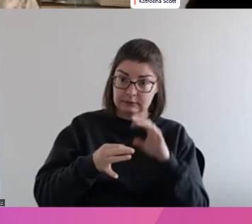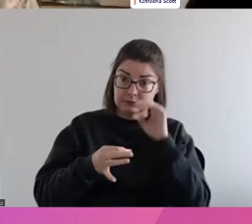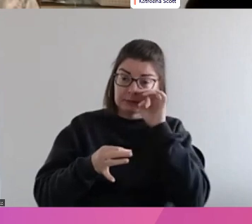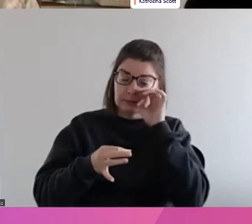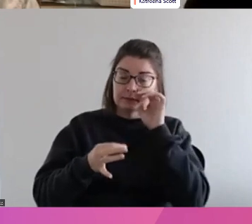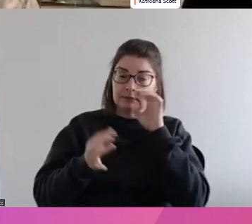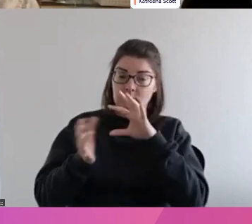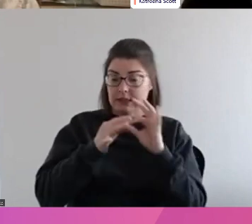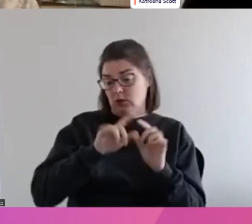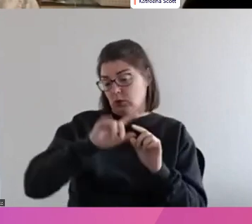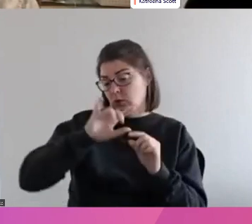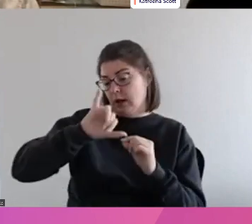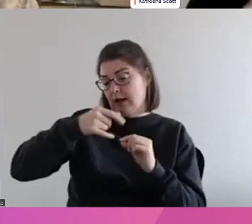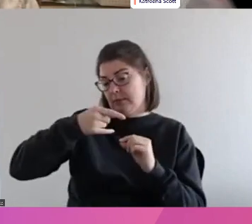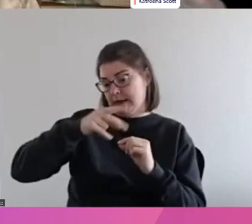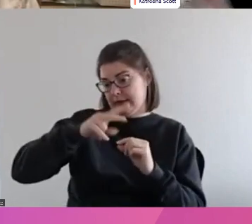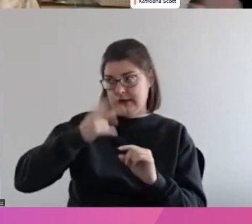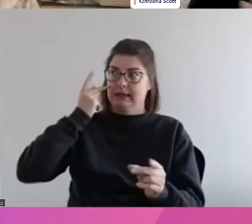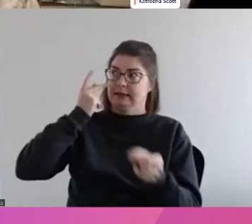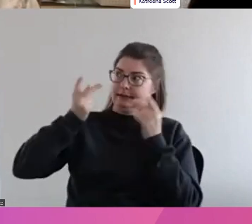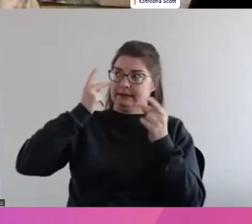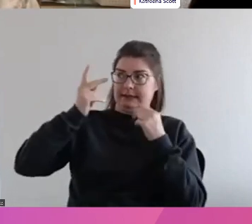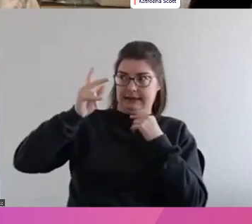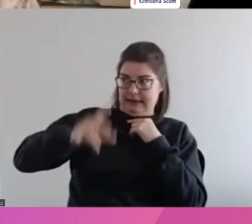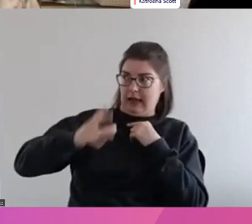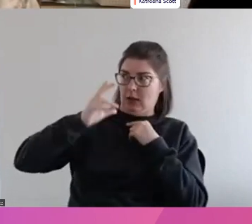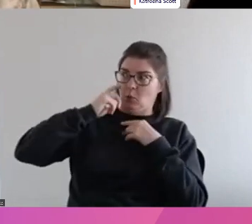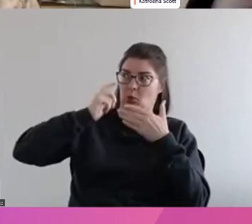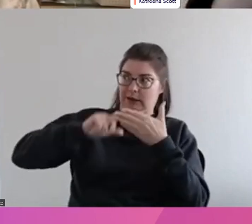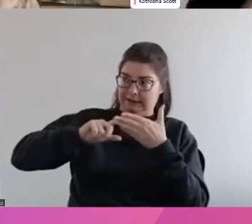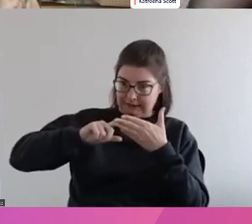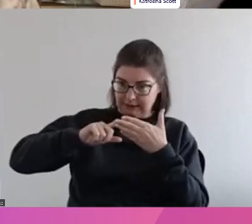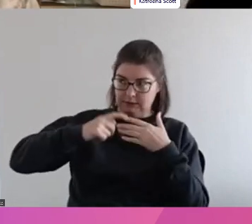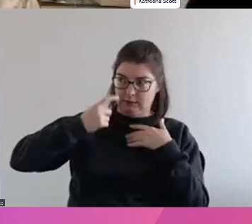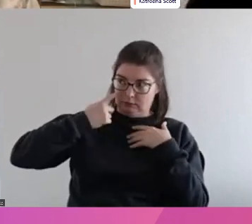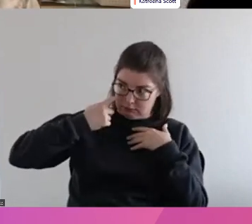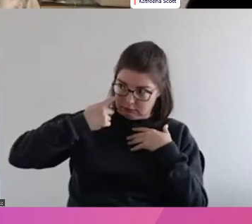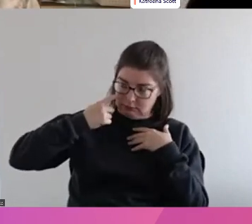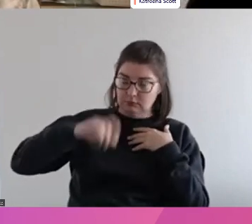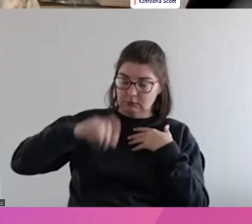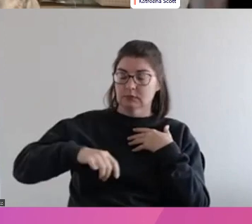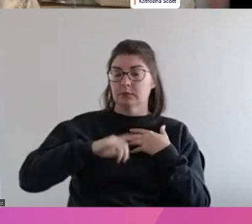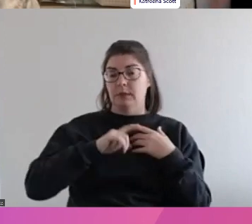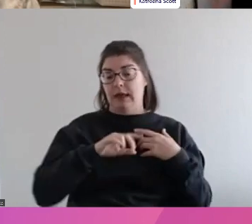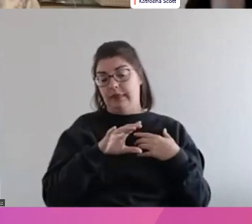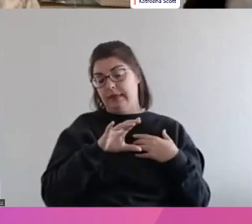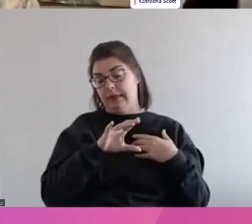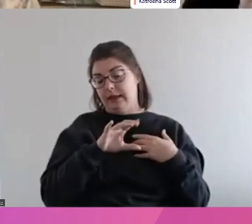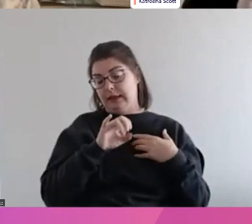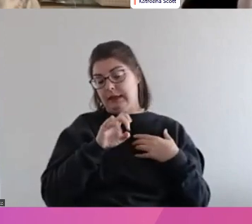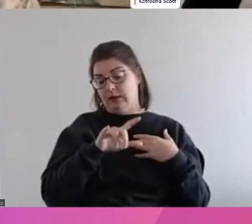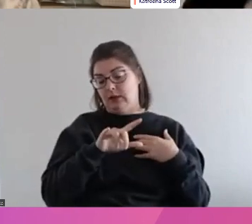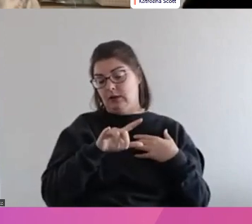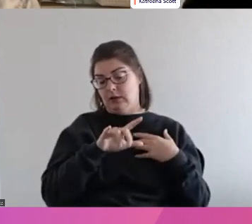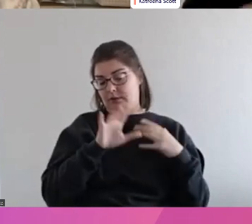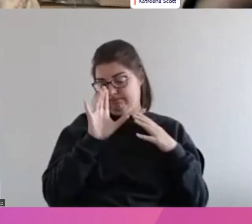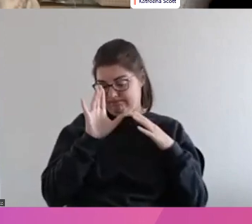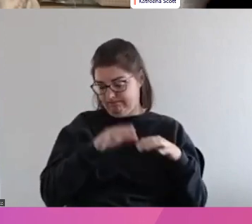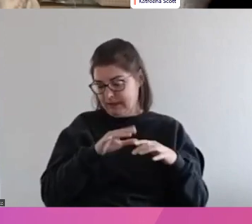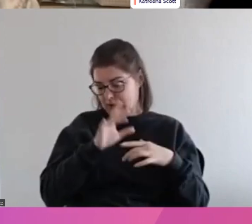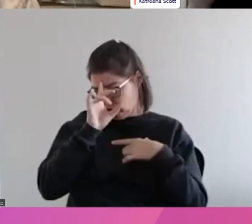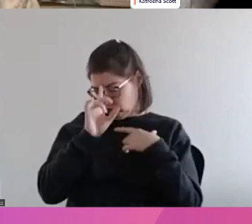conflictuelles. Évidemment, la violence conjugale et l'exposition à cela, mais aussi